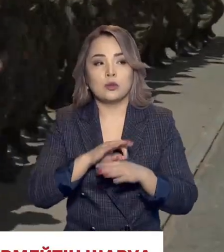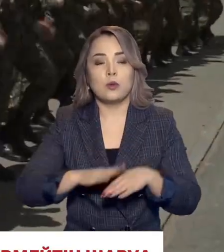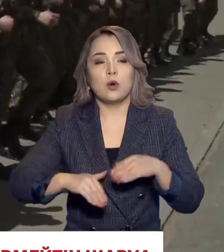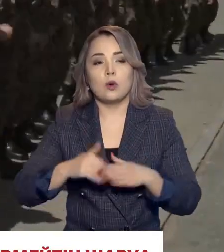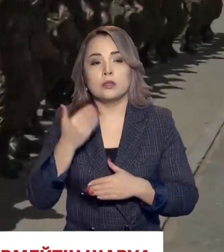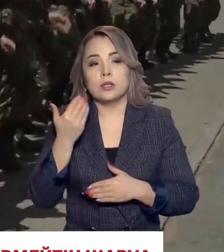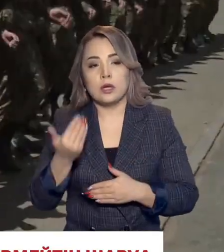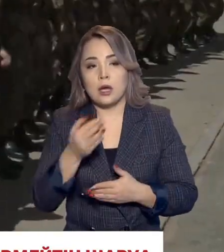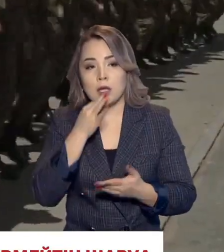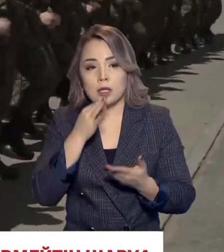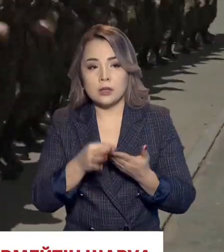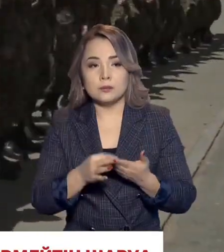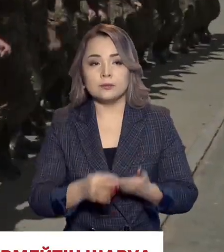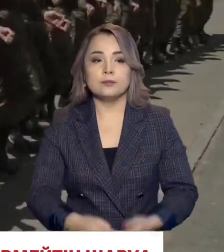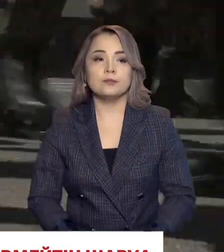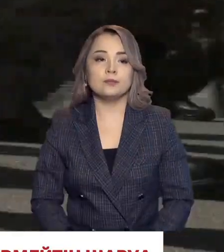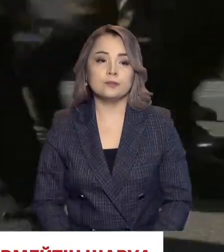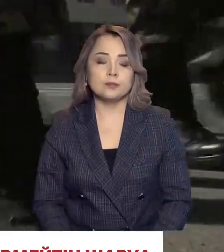дейді олар.